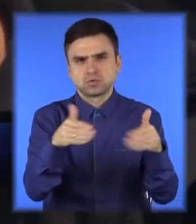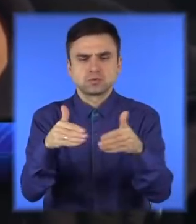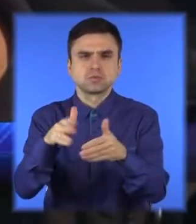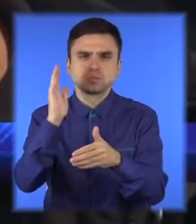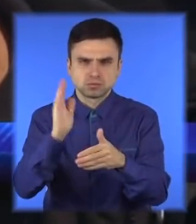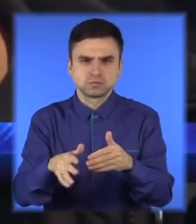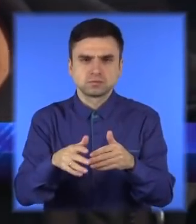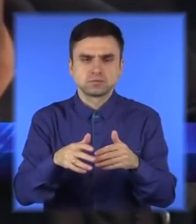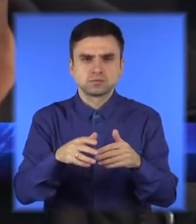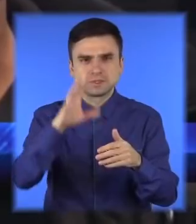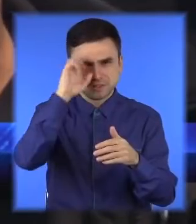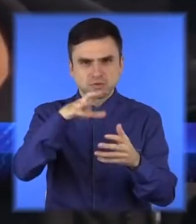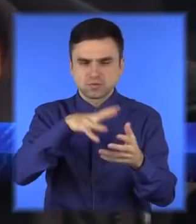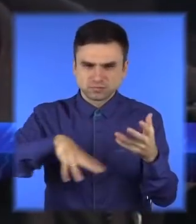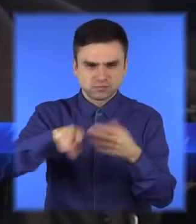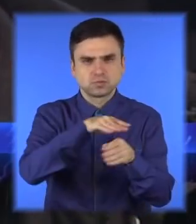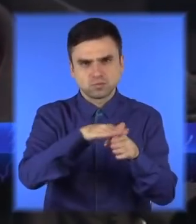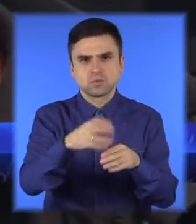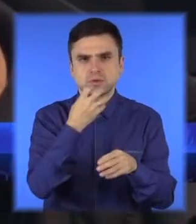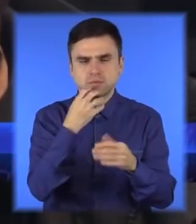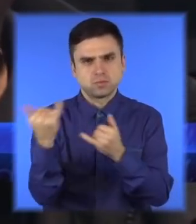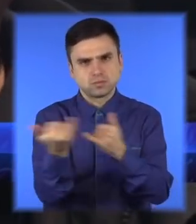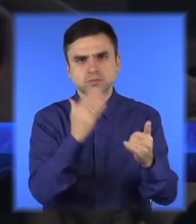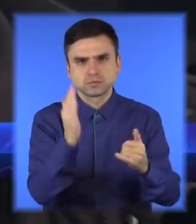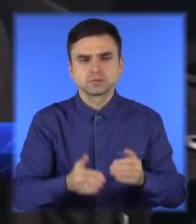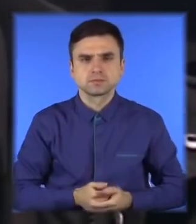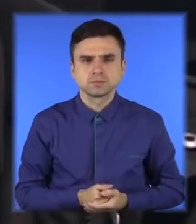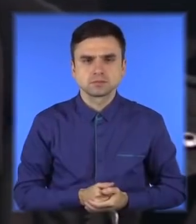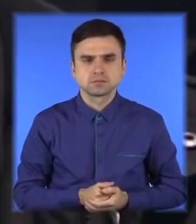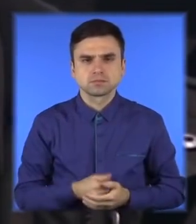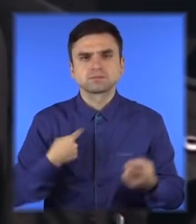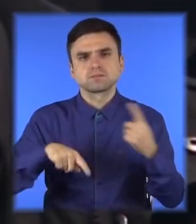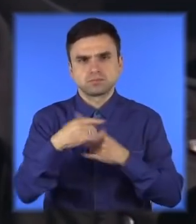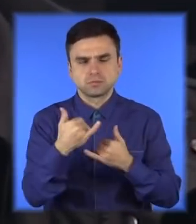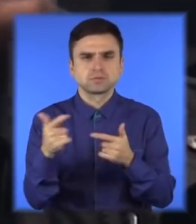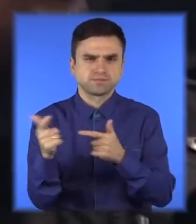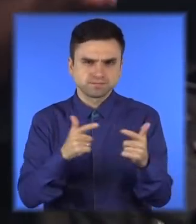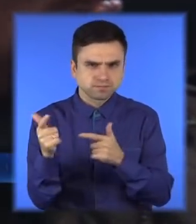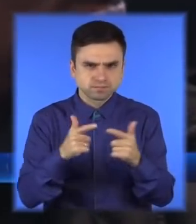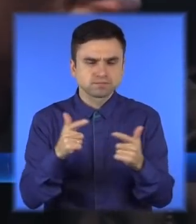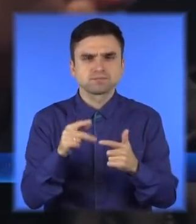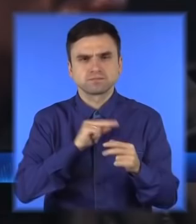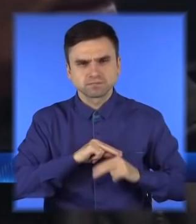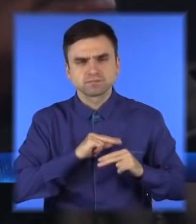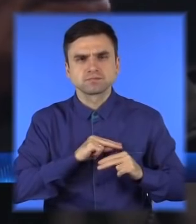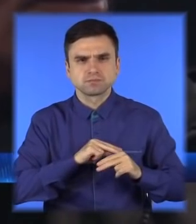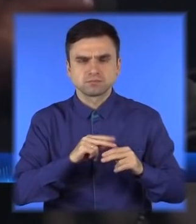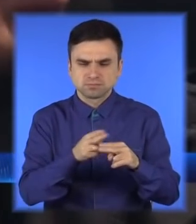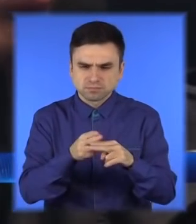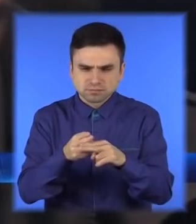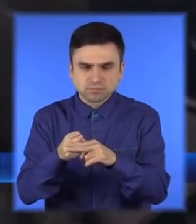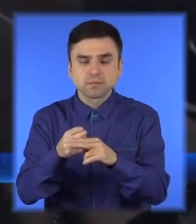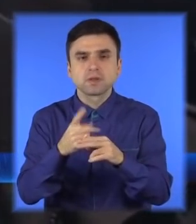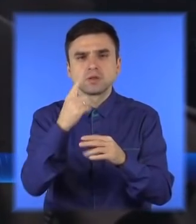ведемо підготовительні роботи, тому в течение суток газ, якщо все у нас... Да, у нас